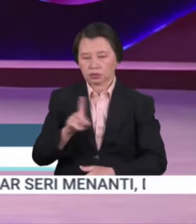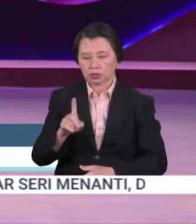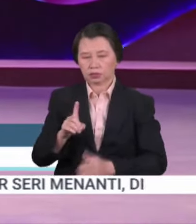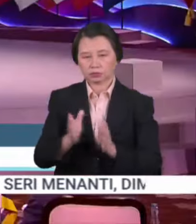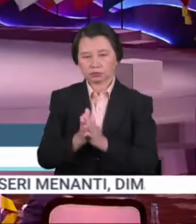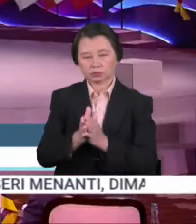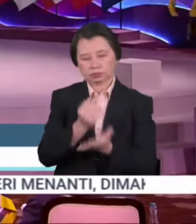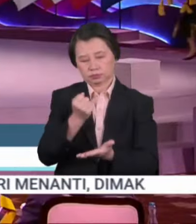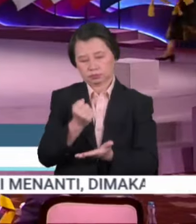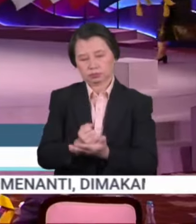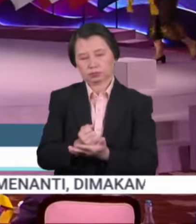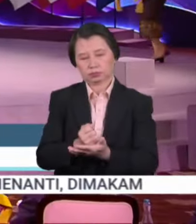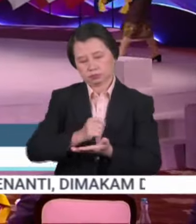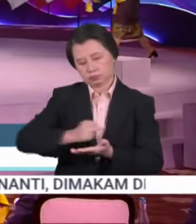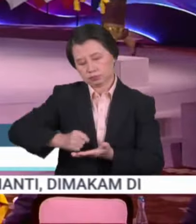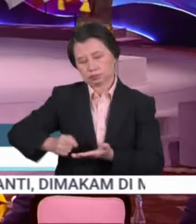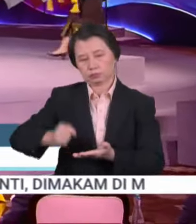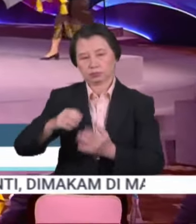hasil